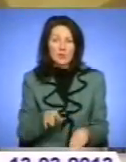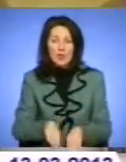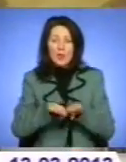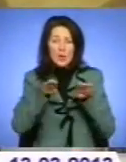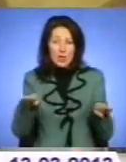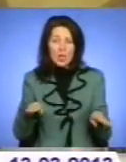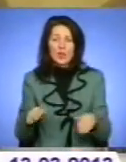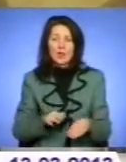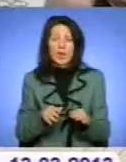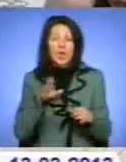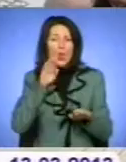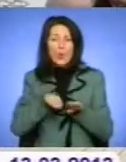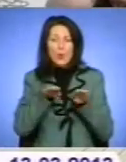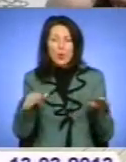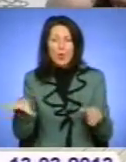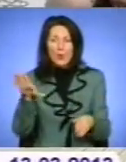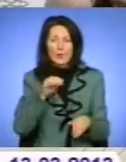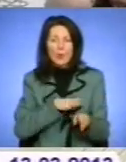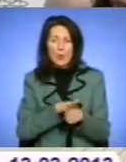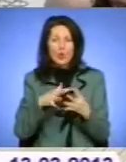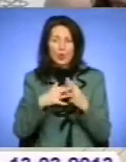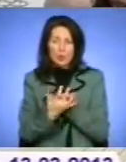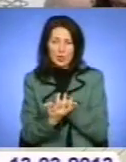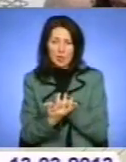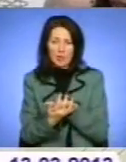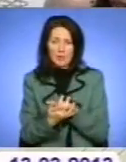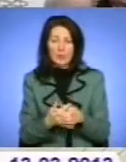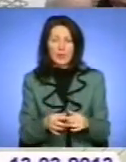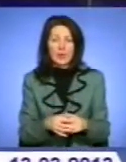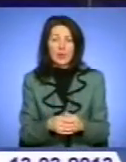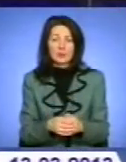і в столичному регіоні. Однак очільник області цю інформацію спростовує.